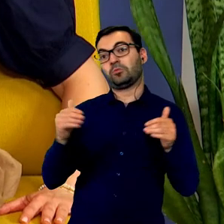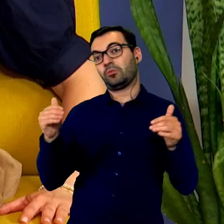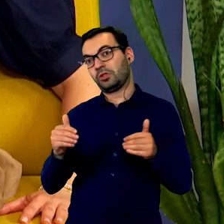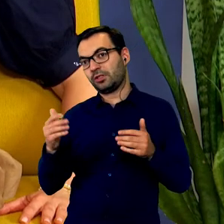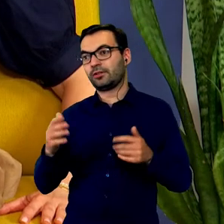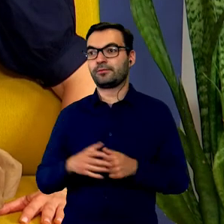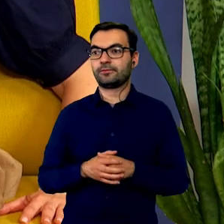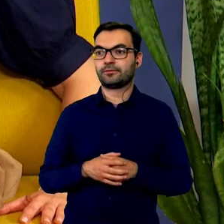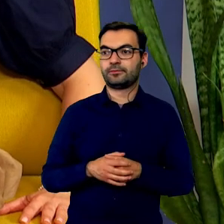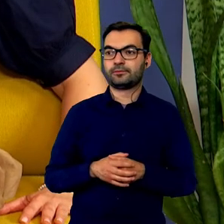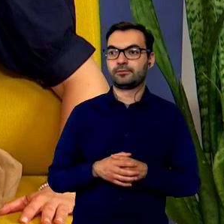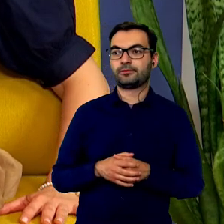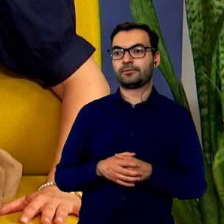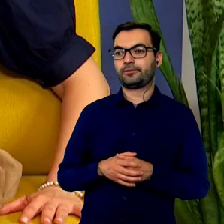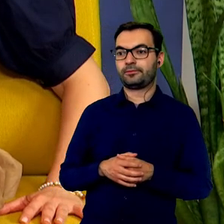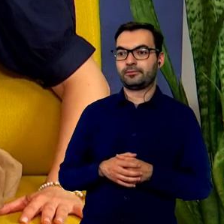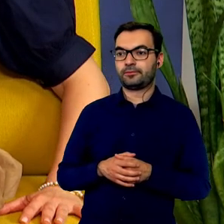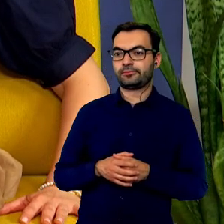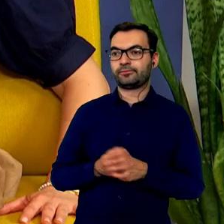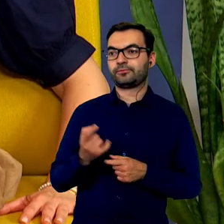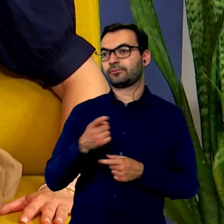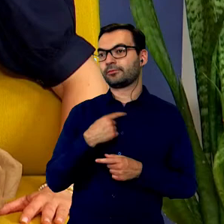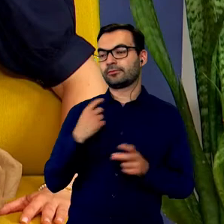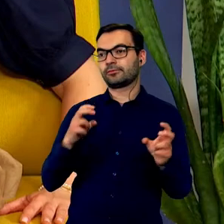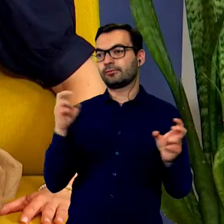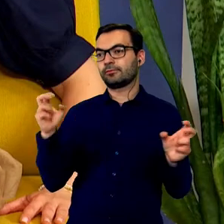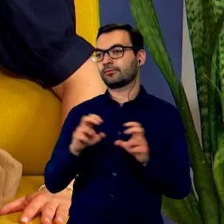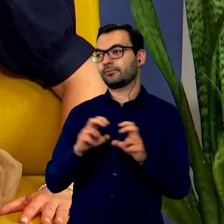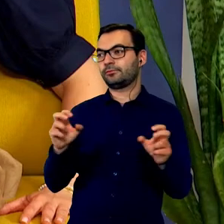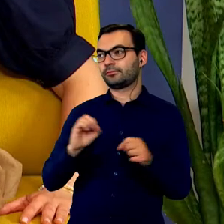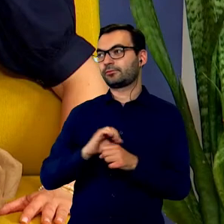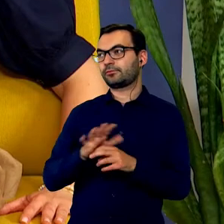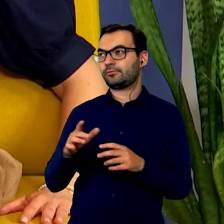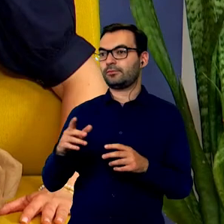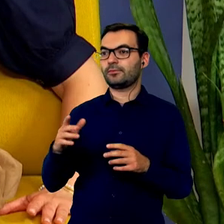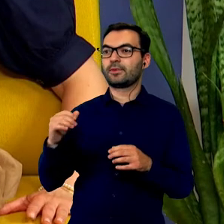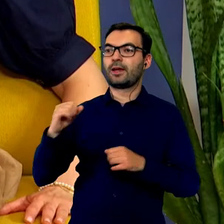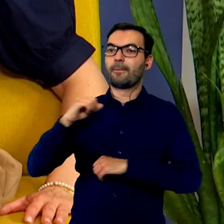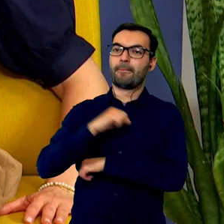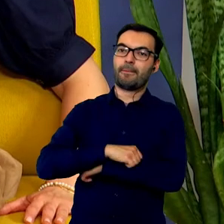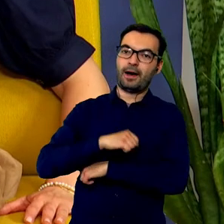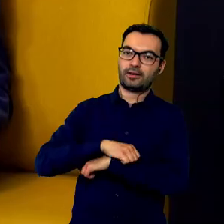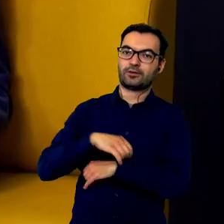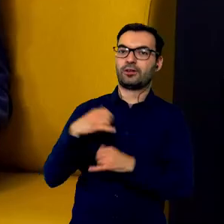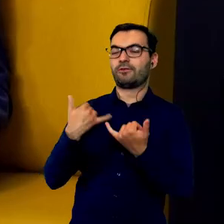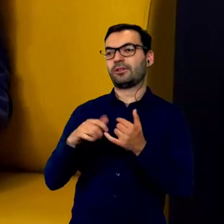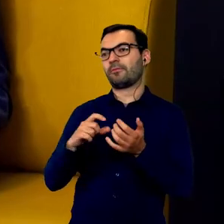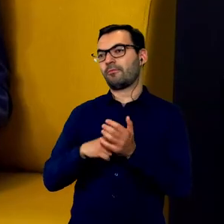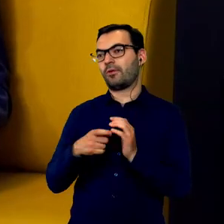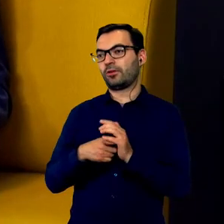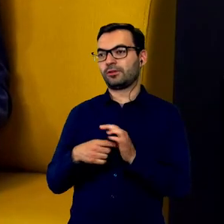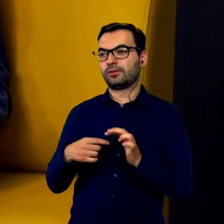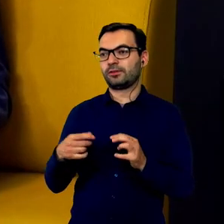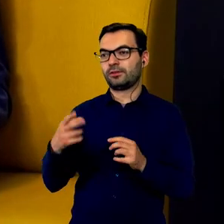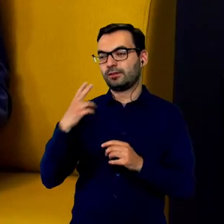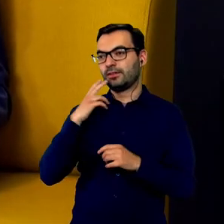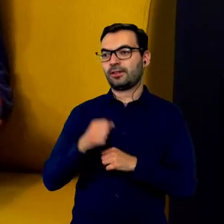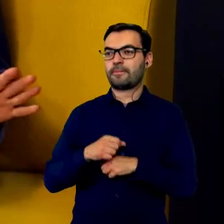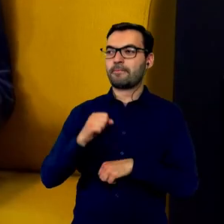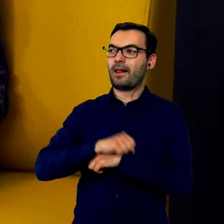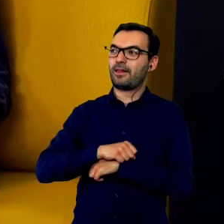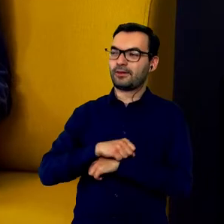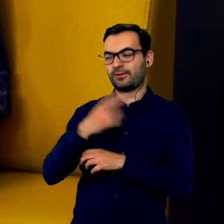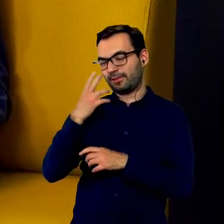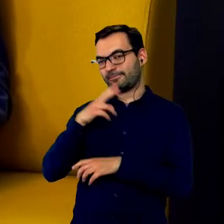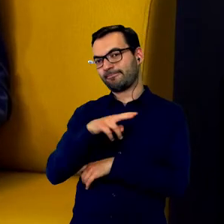można. No ale to mieliśmy w COVID-zie, czy jestem na balkonie, czy jestem w innym pokoju, te słynne balkoningi, to